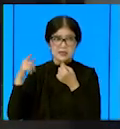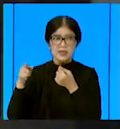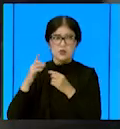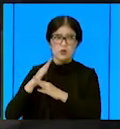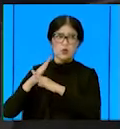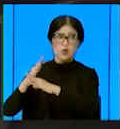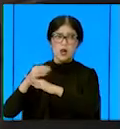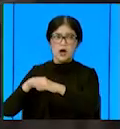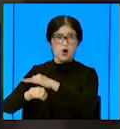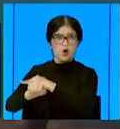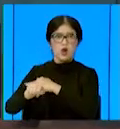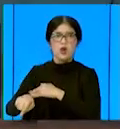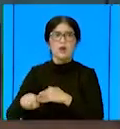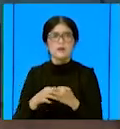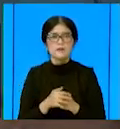oleh Muhammad Ferrari.